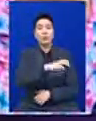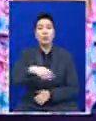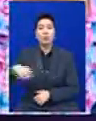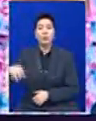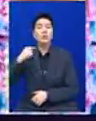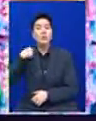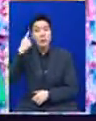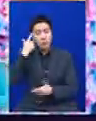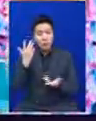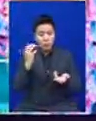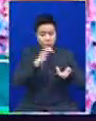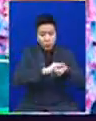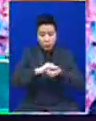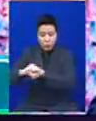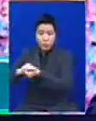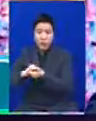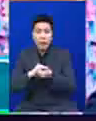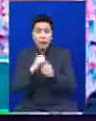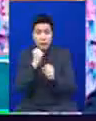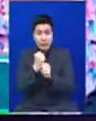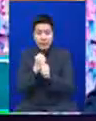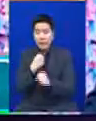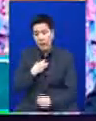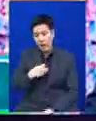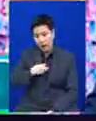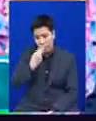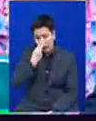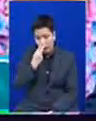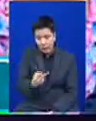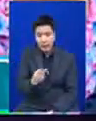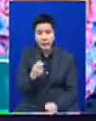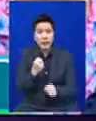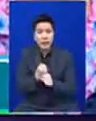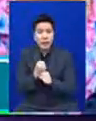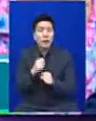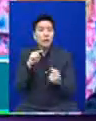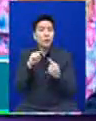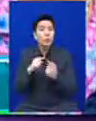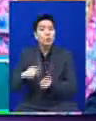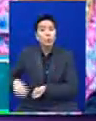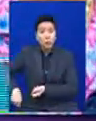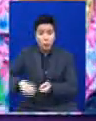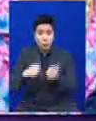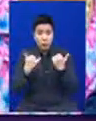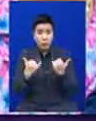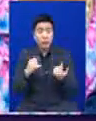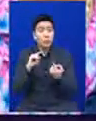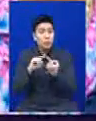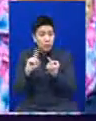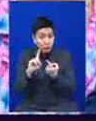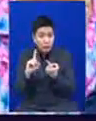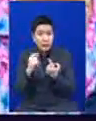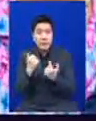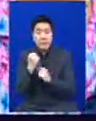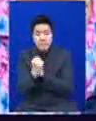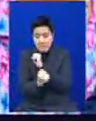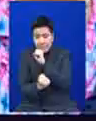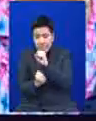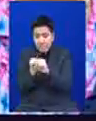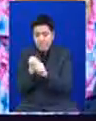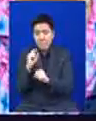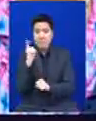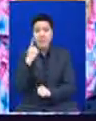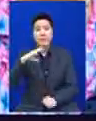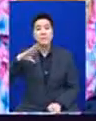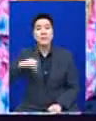าการร่วมกันที่อยากจะเห็นเทศกาลสงกรานต์ซึ่งถือว่าเป็นปีใหม่เมืองเ